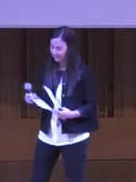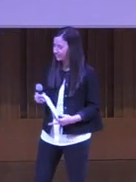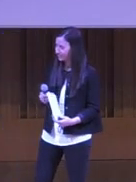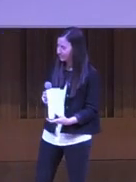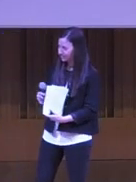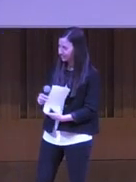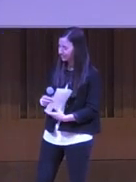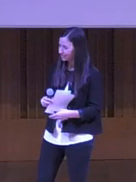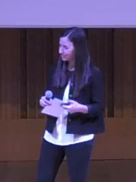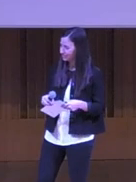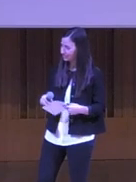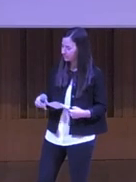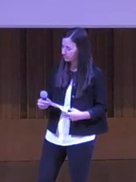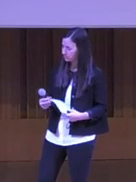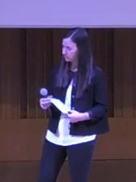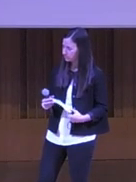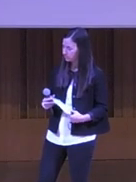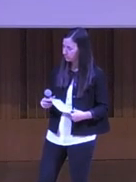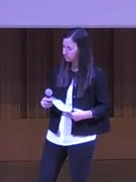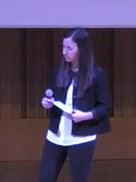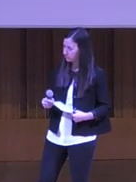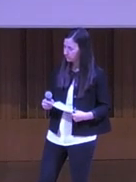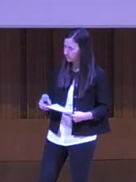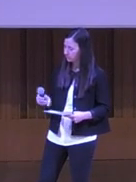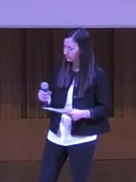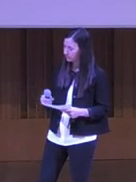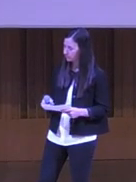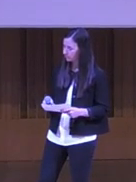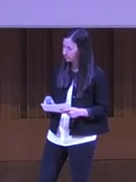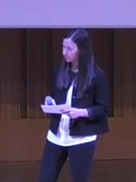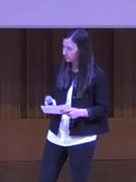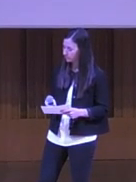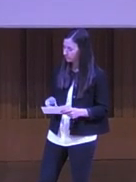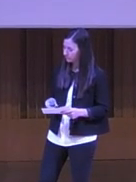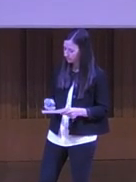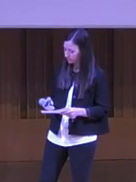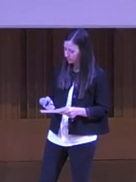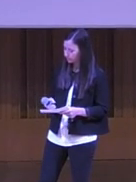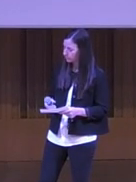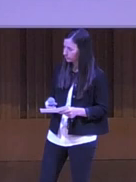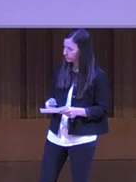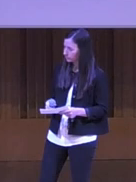No cal, Ignasi. Però no, sense voler fer broma, però sí que